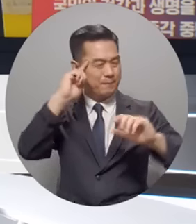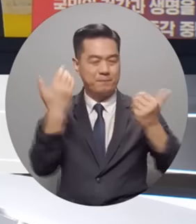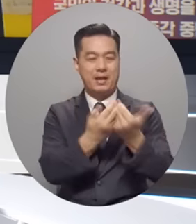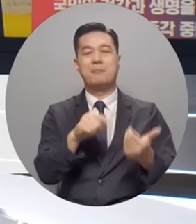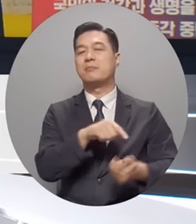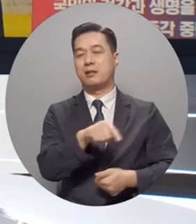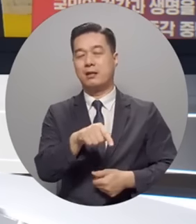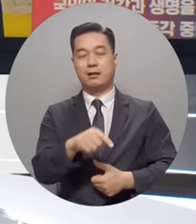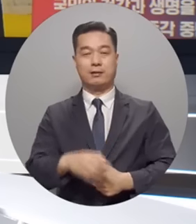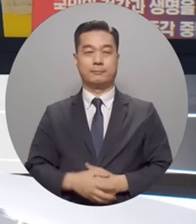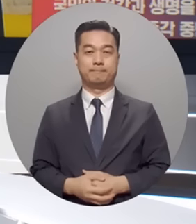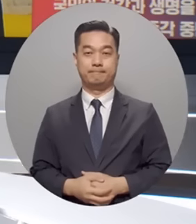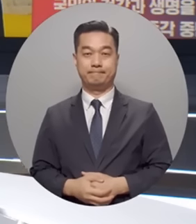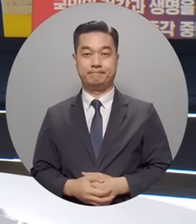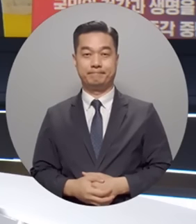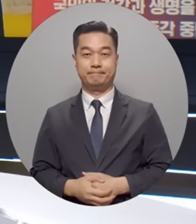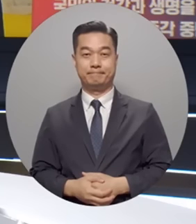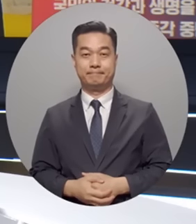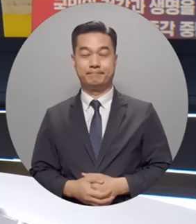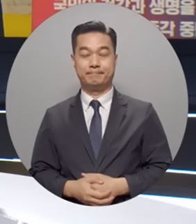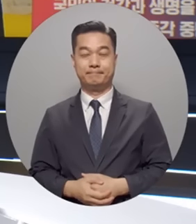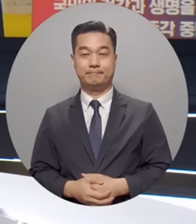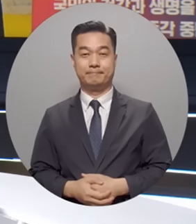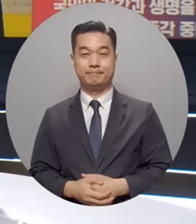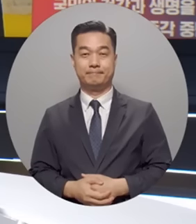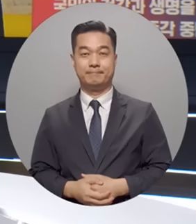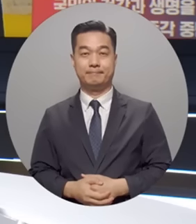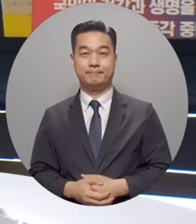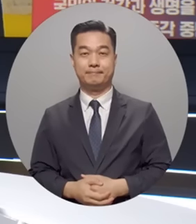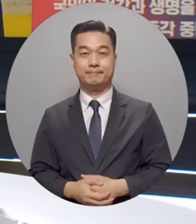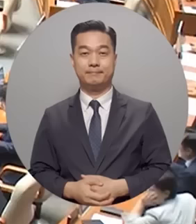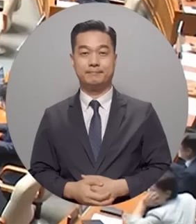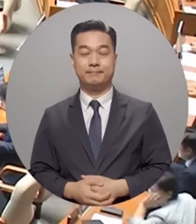반발했습니다. 오늘 첫 소식 공윤선 기자가 보도합니다.